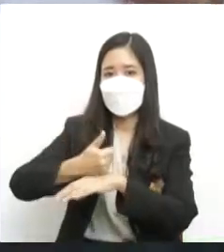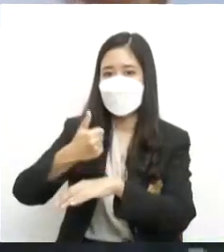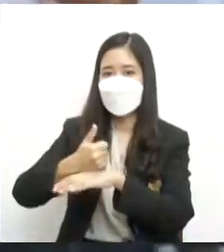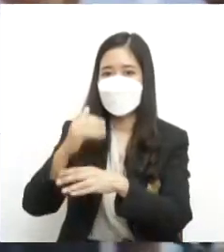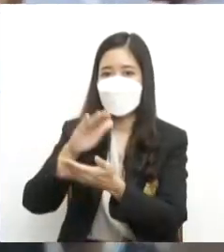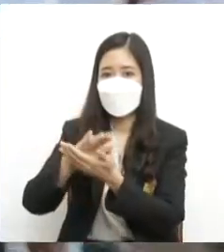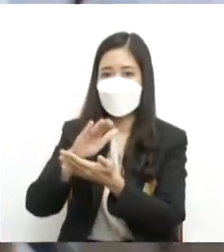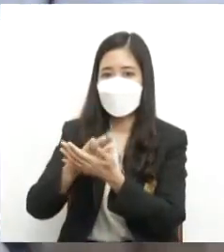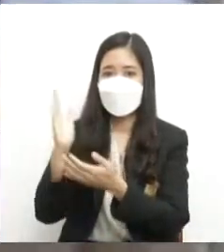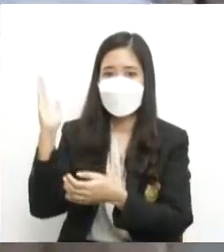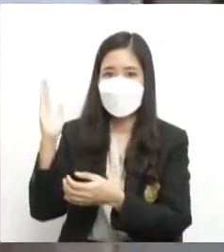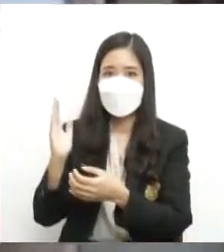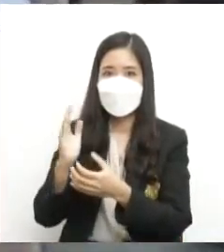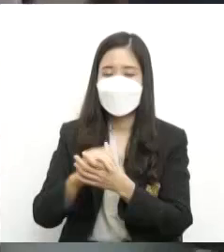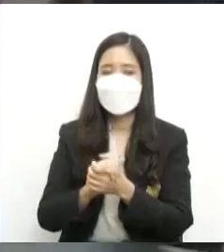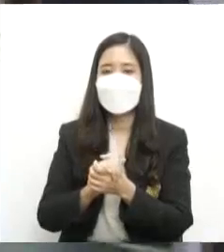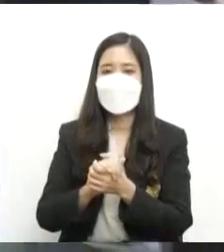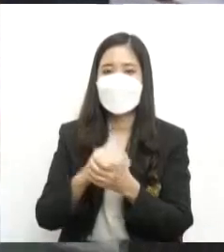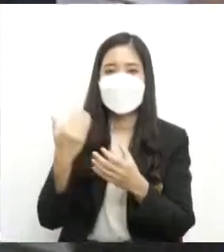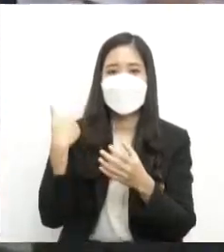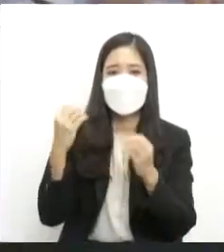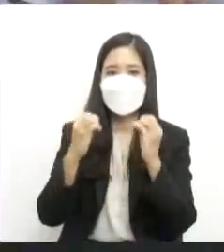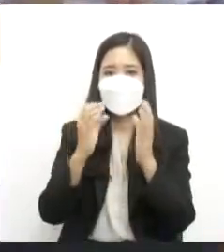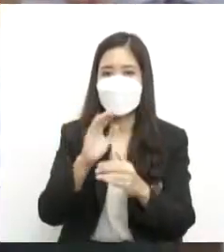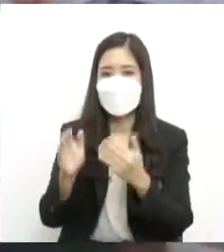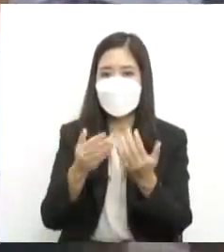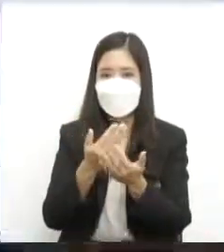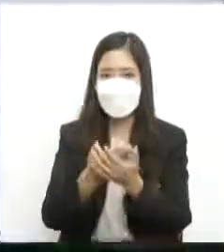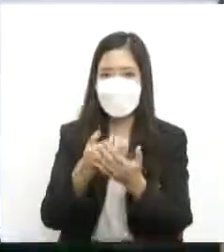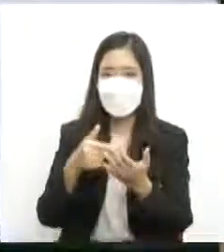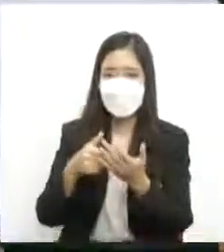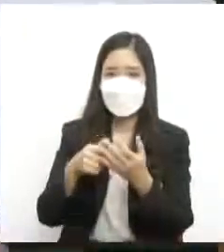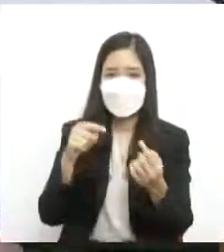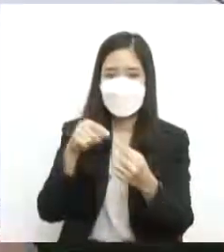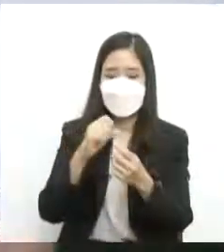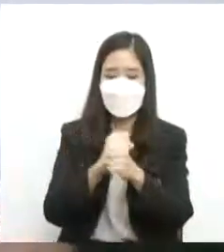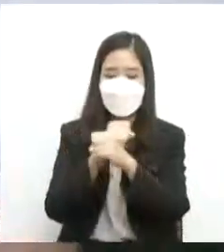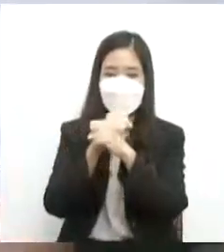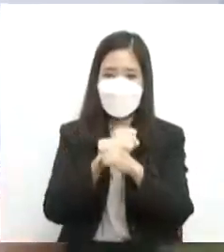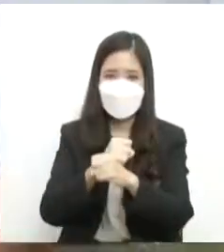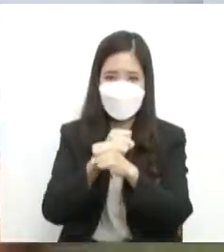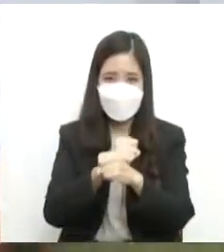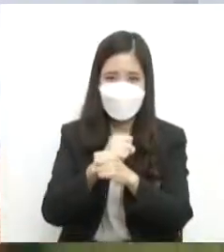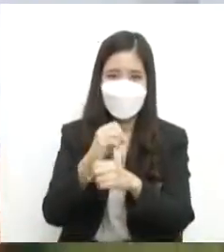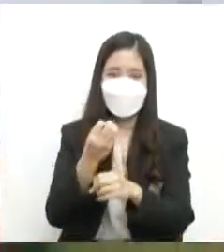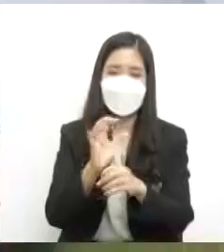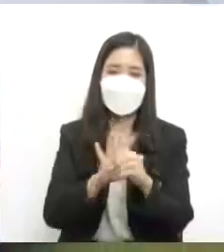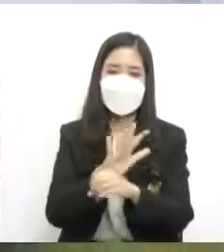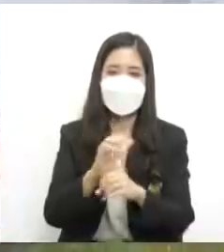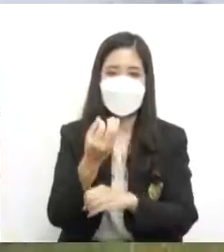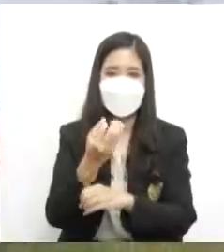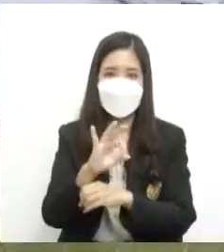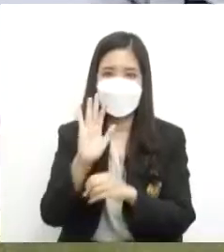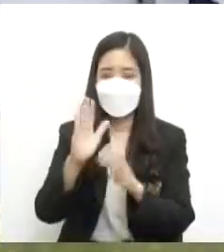ราษฎร์วิทยาลัยได้เห็นความสำคัญจากผลกระทบในการแพร่ระบาดของเชื้อไวรัสโควิด-19 ของนักเรียนในโร